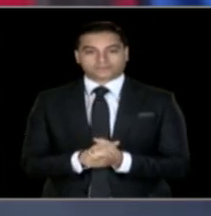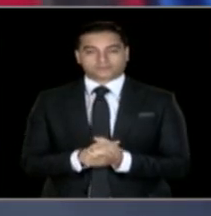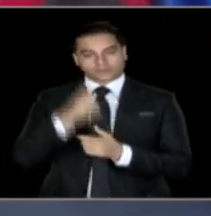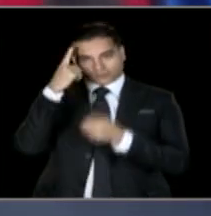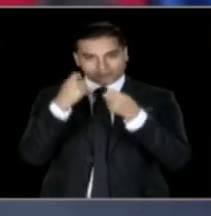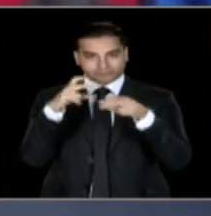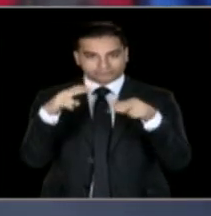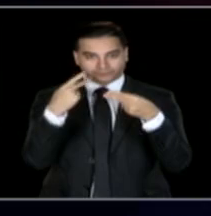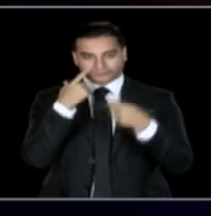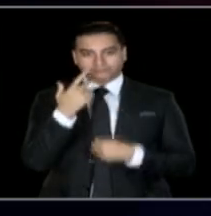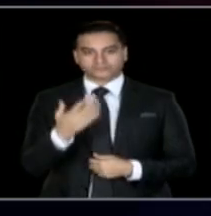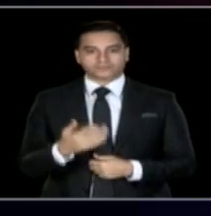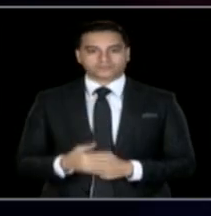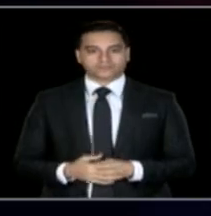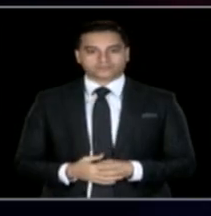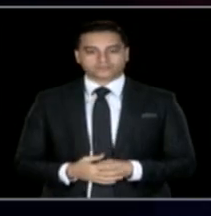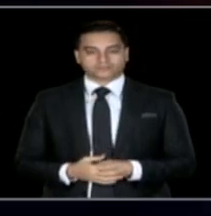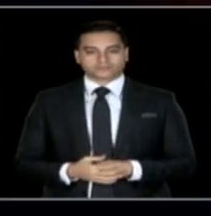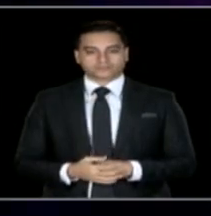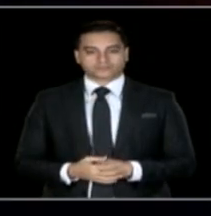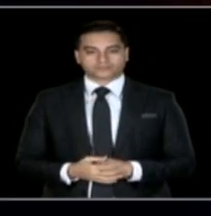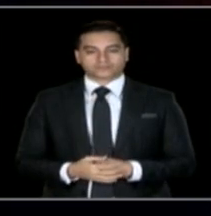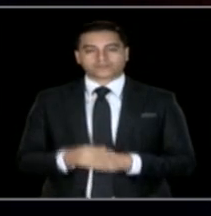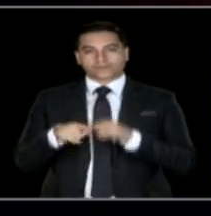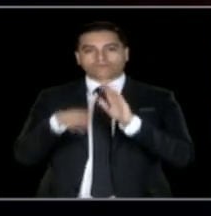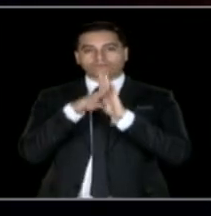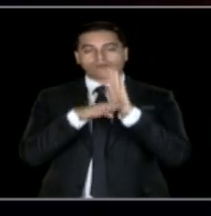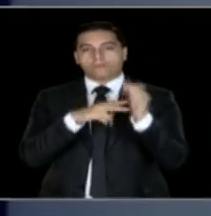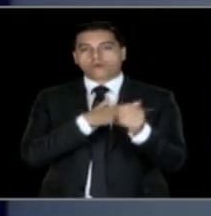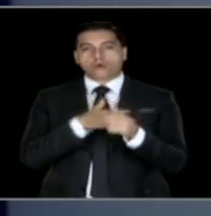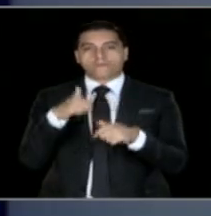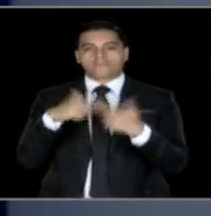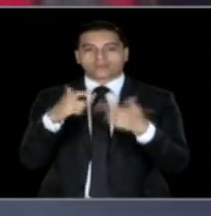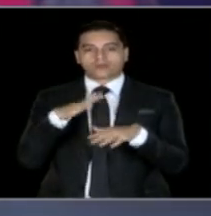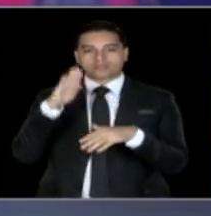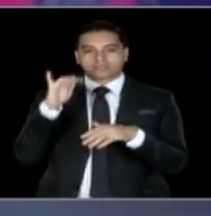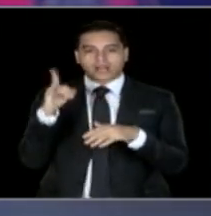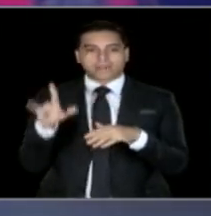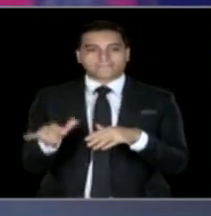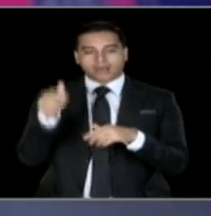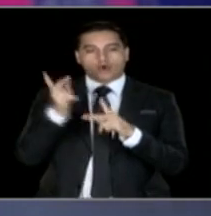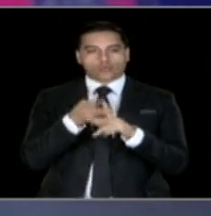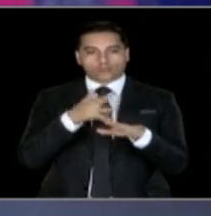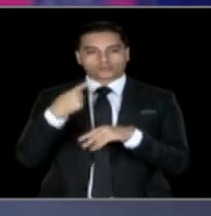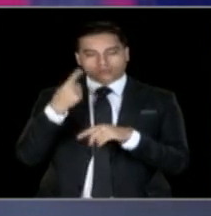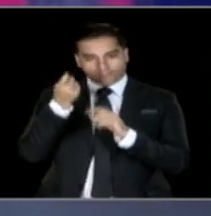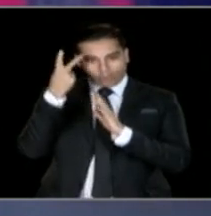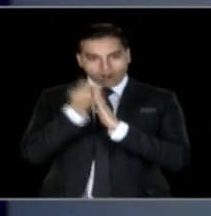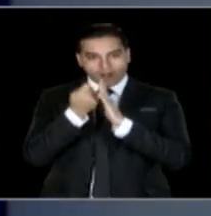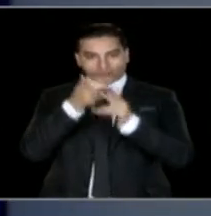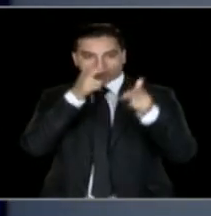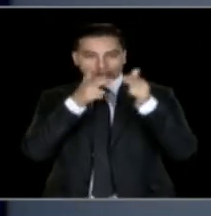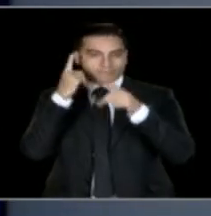تحت الضغط كاونتر. ما هو نظام الحكم في دوله صربيا؟ جمهوري. صح. من هو مؤلف الموسيقى